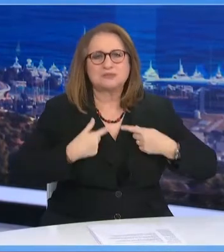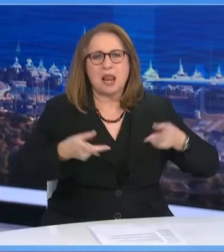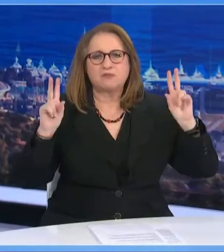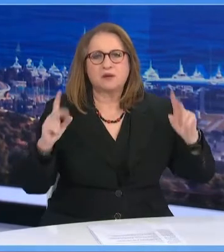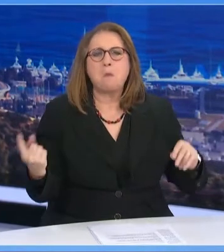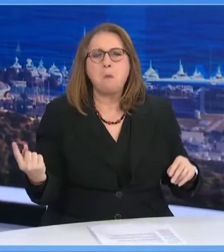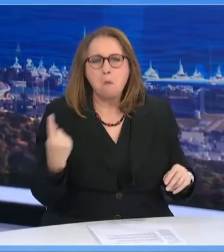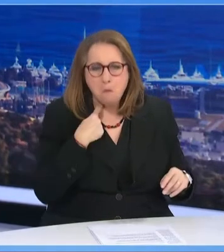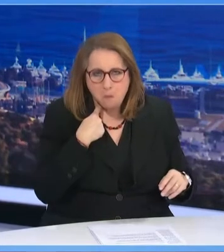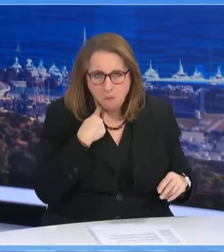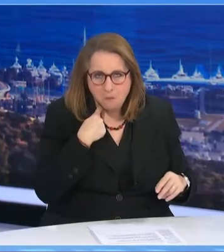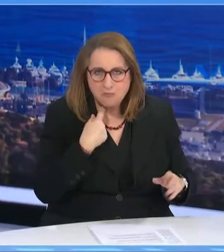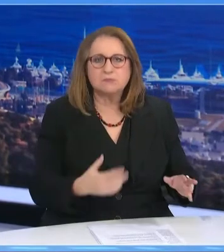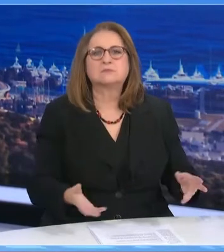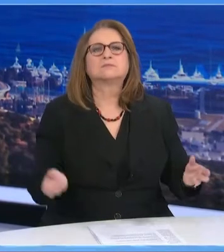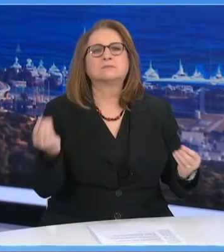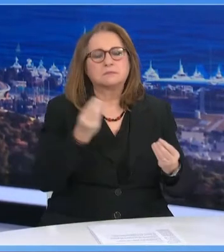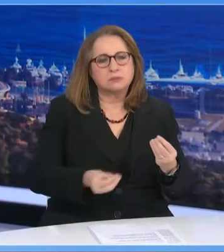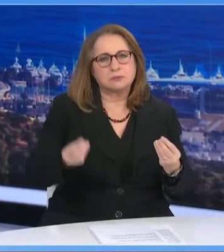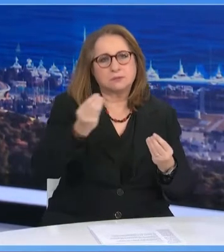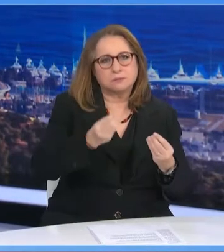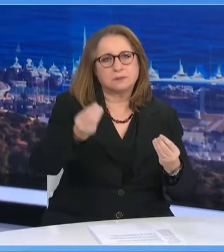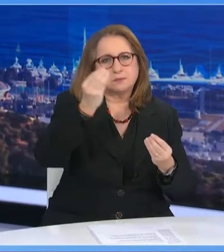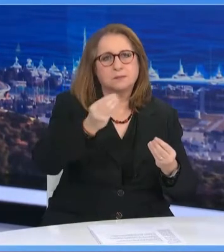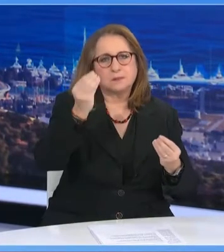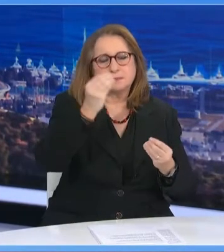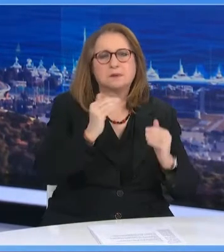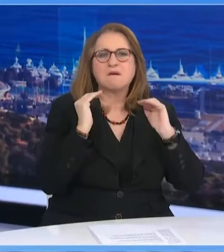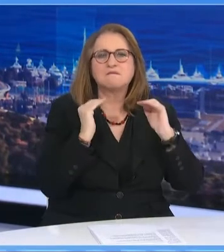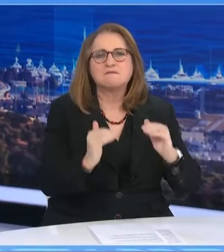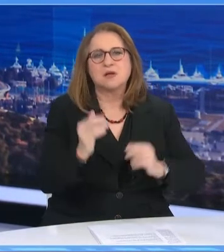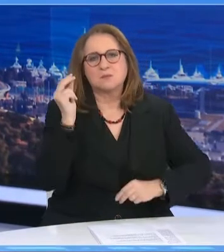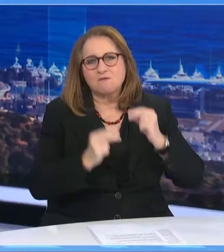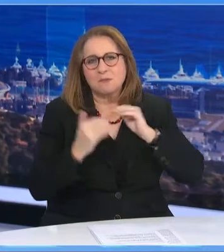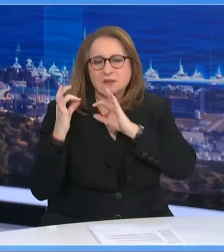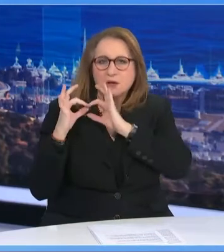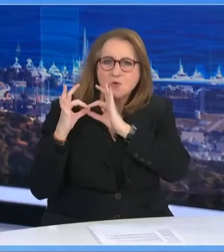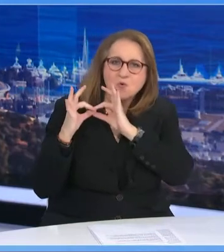εμβολιασμός σταδιακά των εφήβων 12-17 ετών και πρόσφατα και των